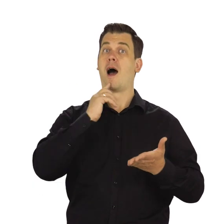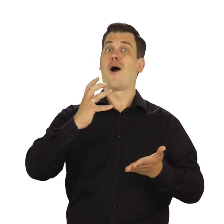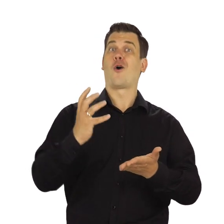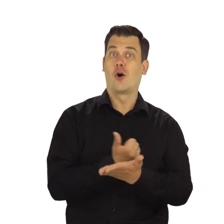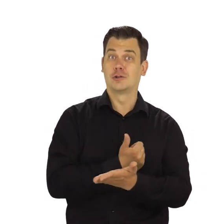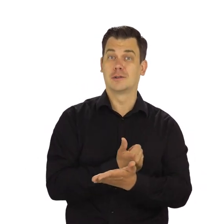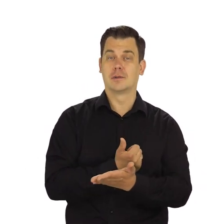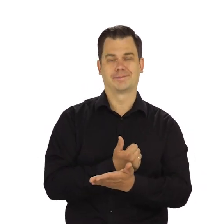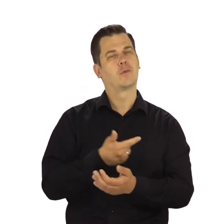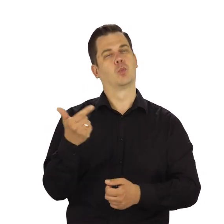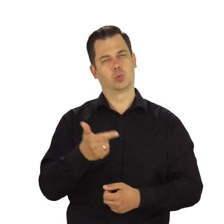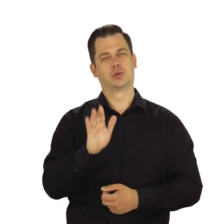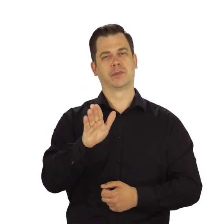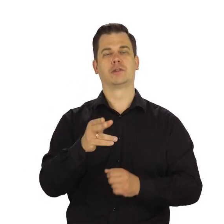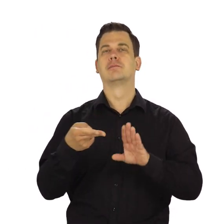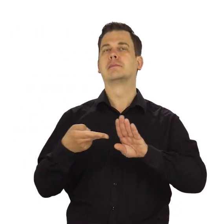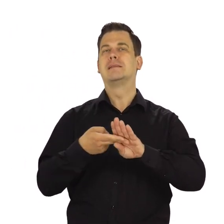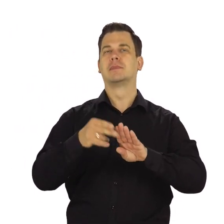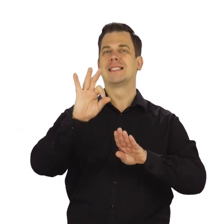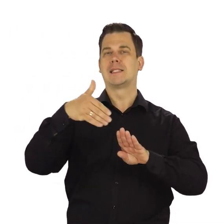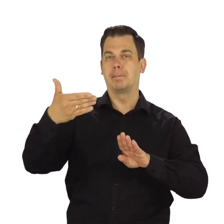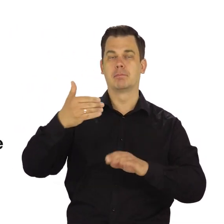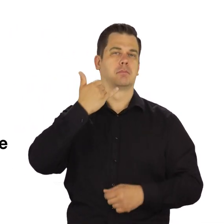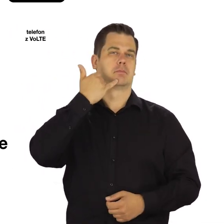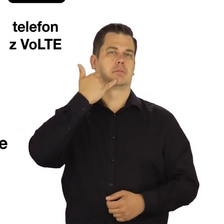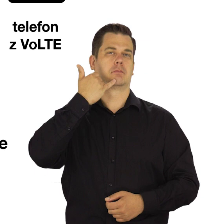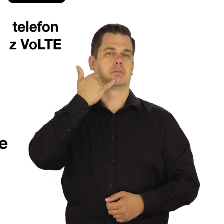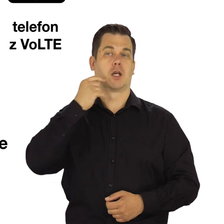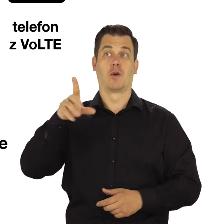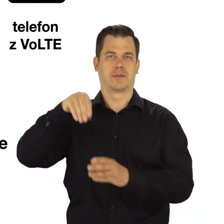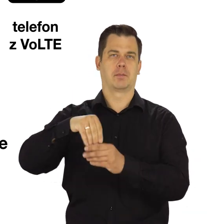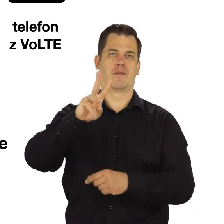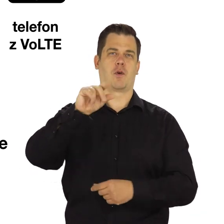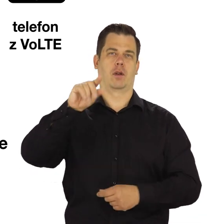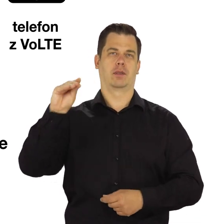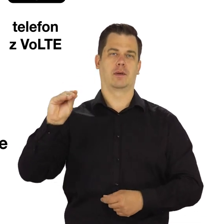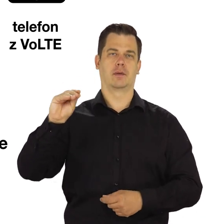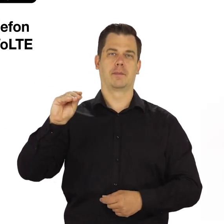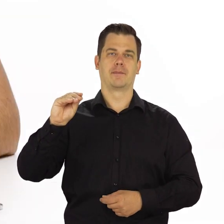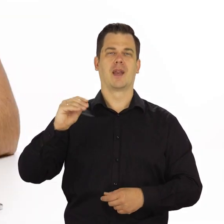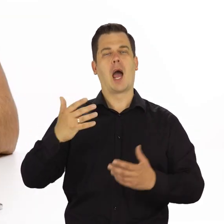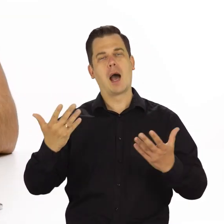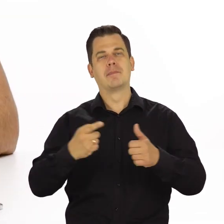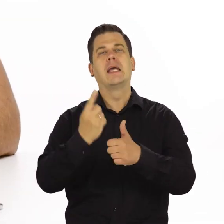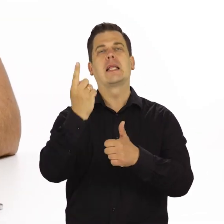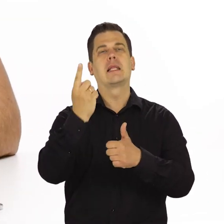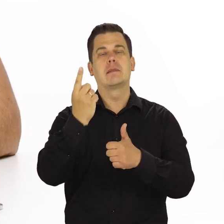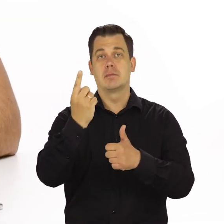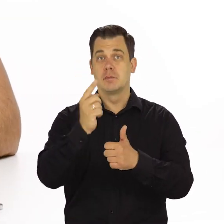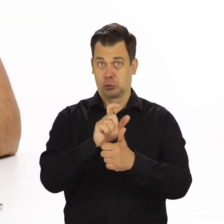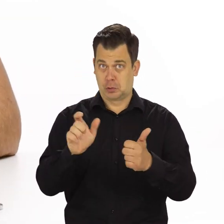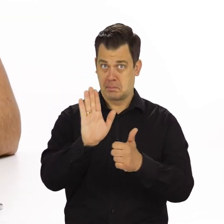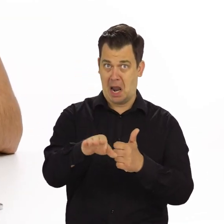aby w pełni z niego korzystać, musisz posiadać odpowiednią kartę SIM i telefon, który wspiera tę technologię. Pozostaje tylko